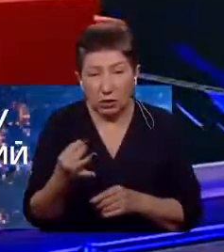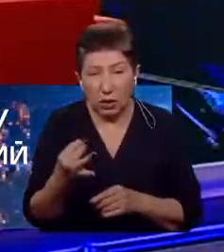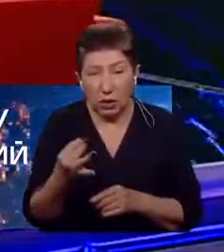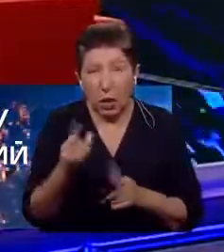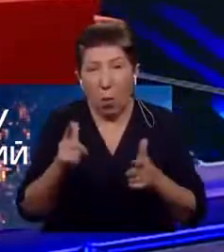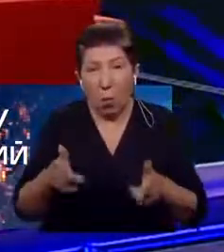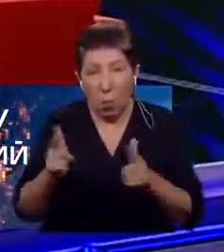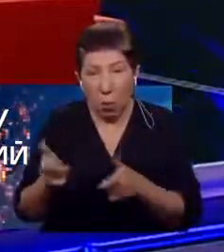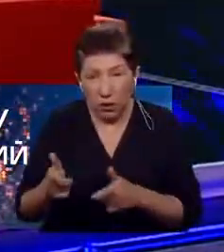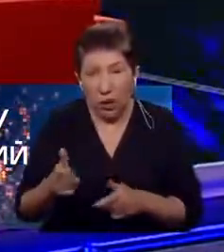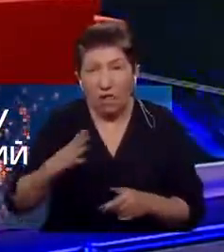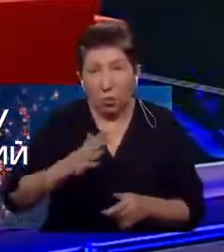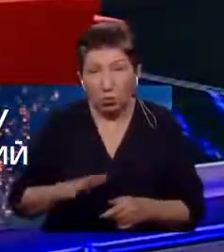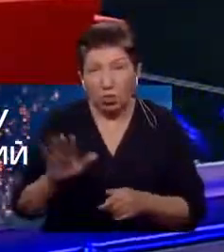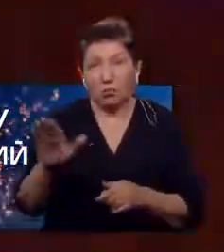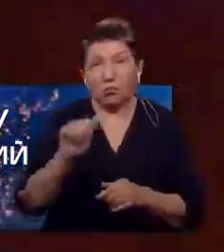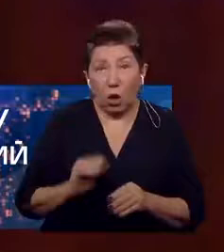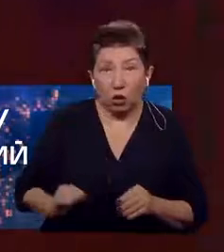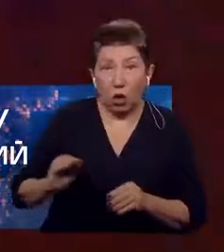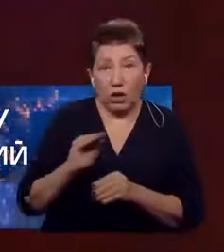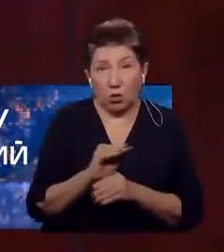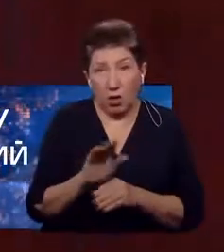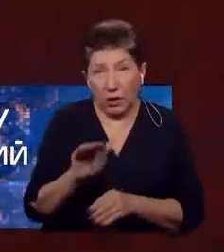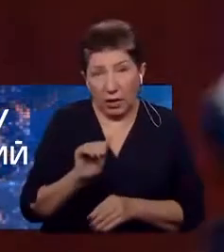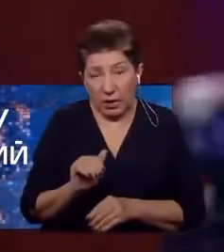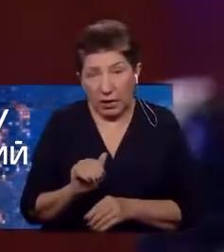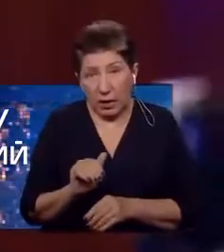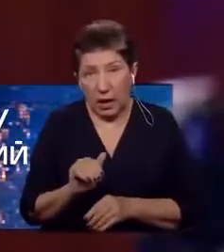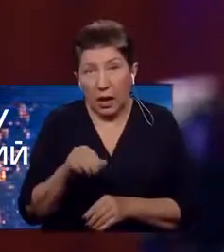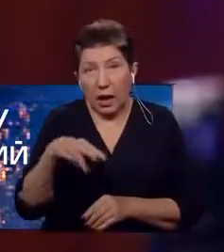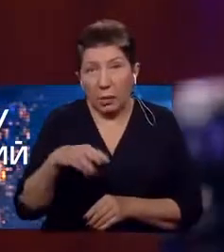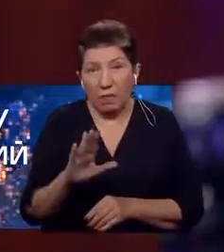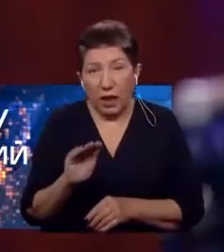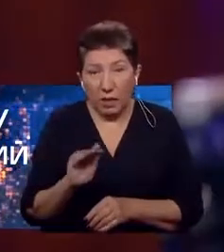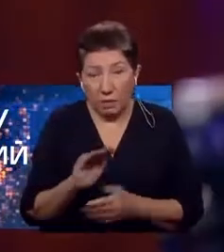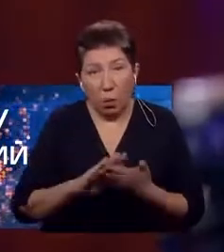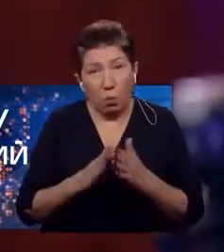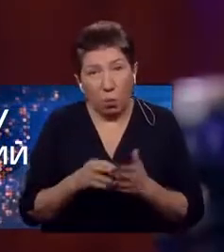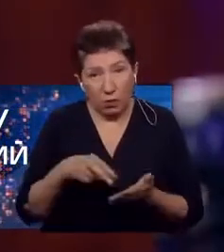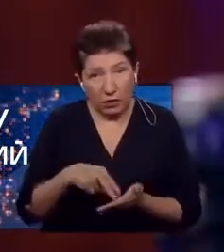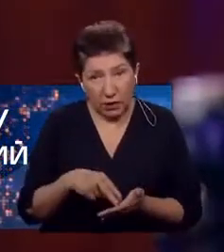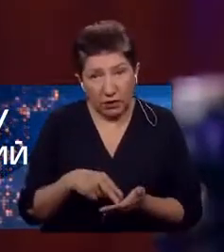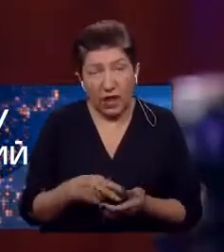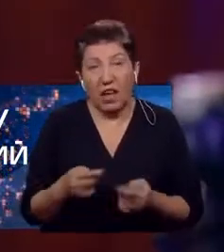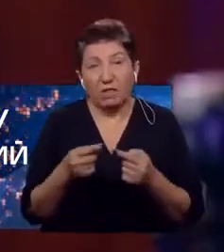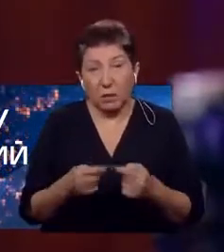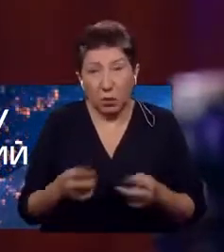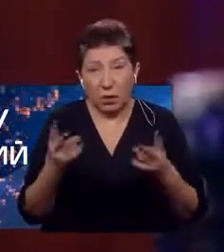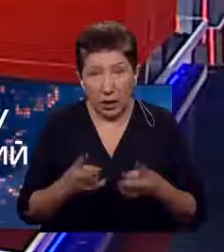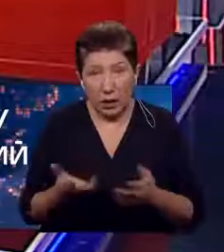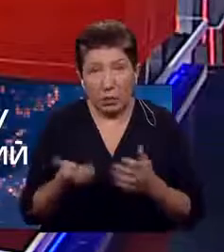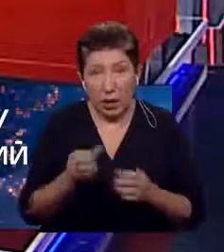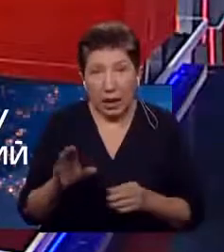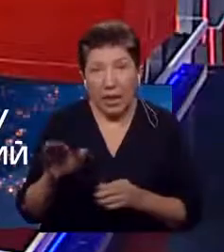газові угоди, вимушений брати додаткові кредити. Міжнародний валютний фонд ставить умови. Відповідно, треба брати